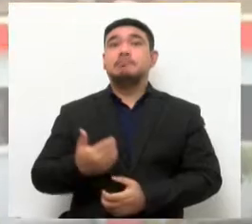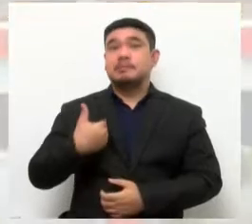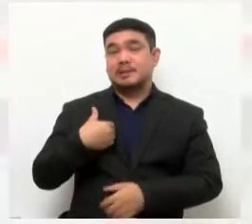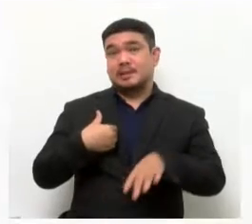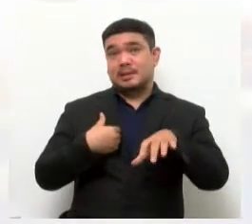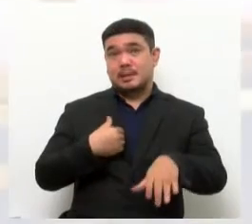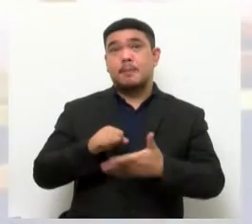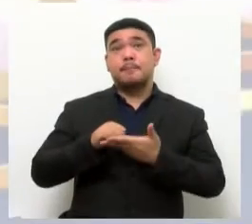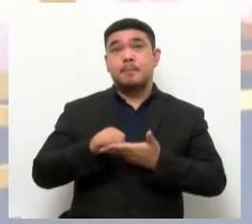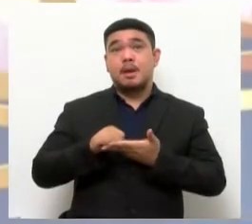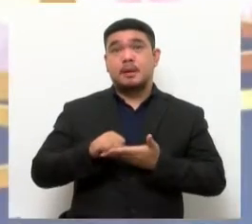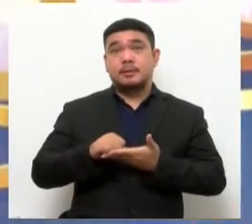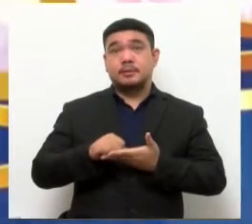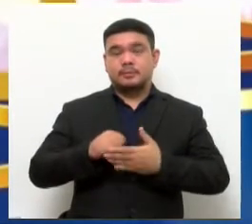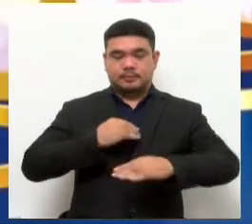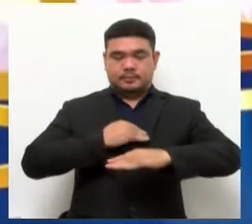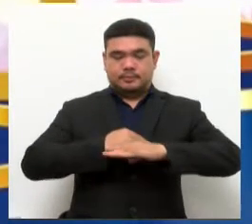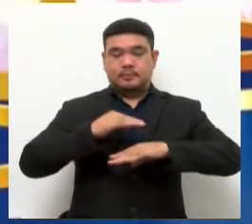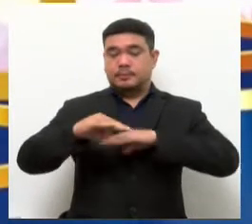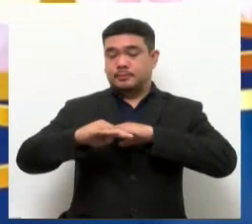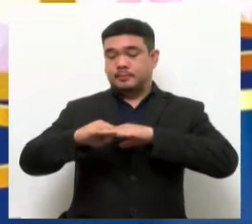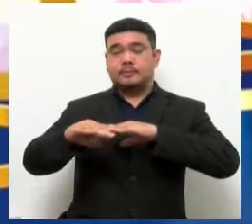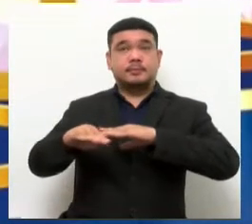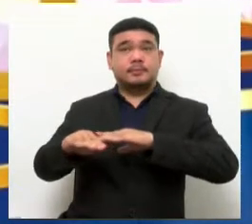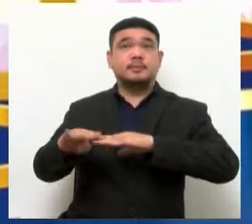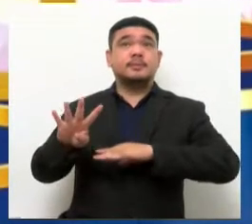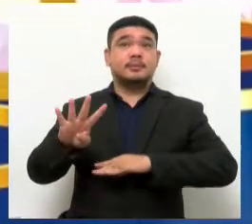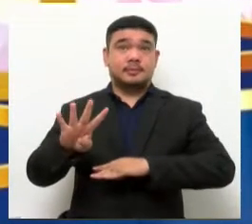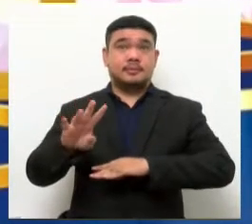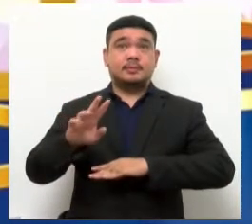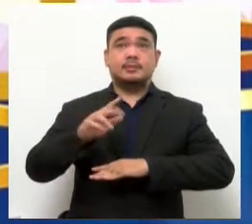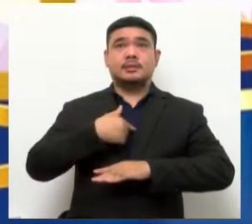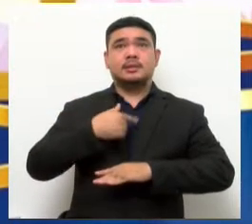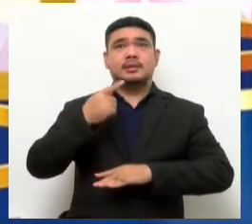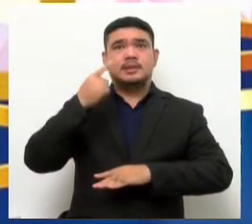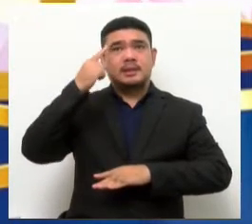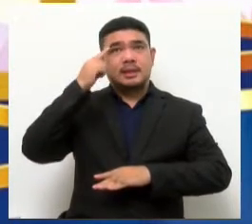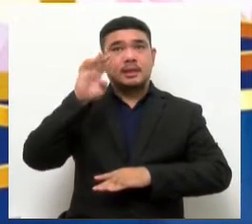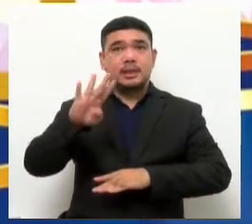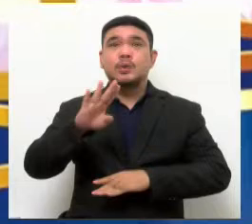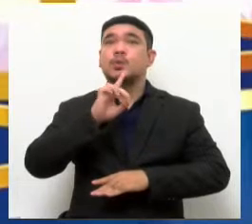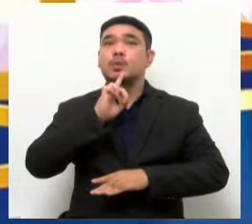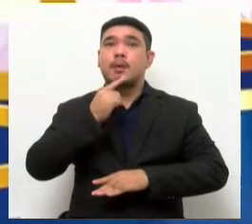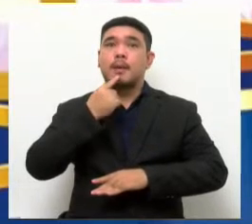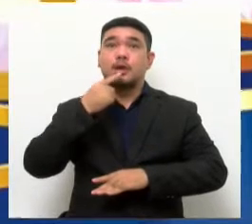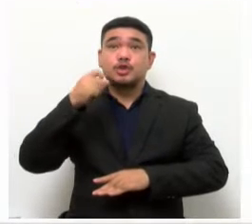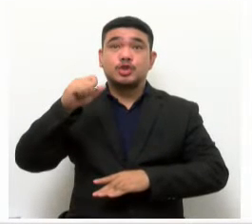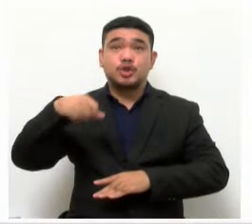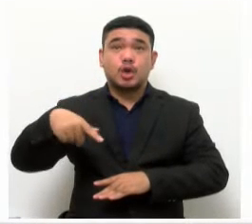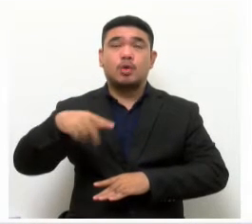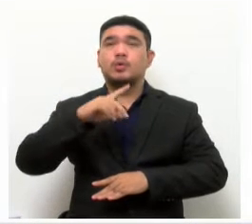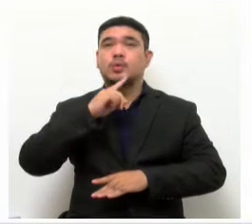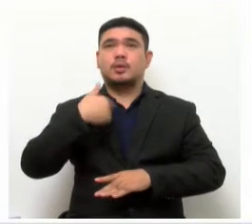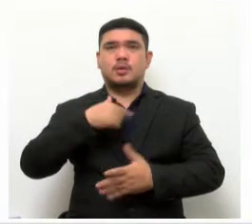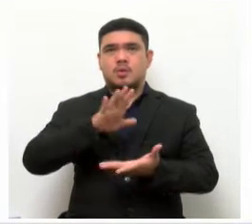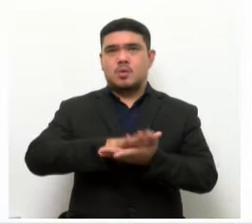ที่บริการทางการศึกษา3อำเภอได้แก่อำเภอสีคิ้วอำเภอปากช่องและอำเภอสูงเนินมีโร